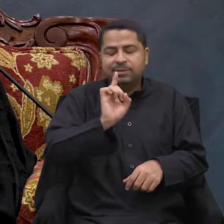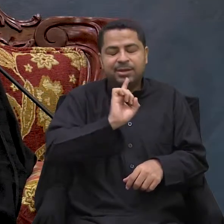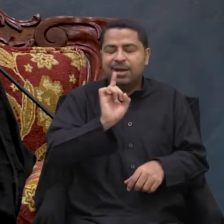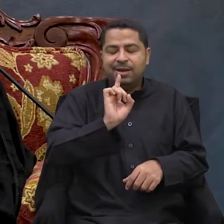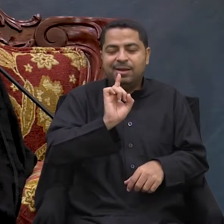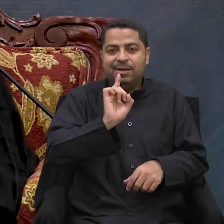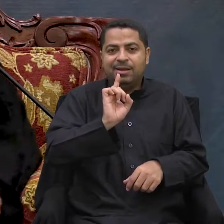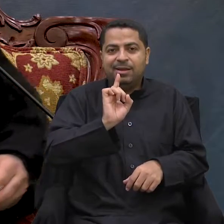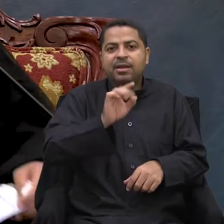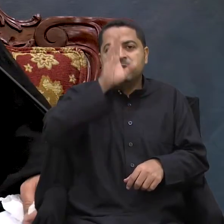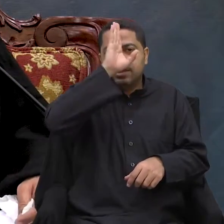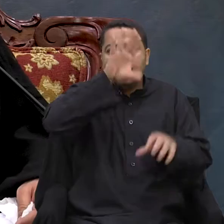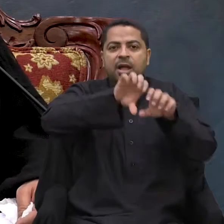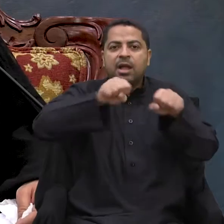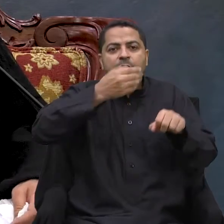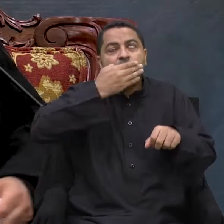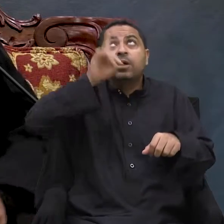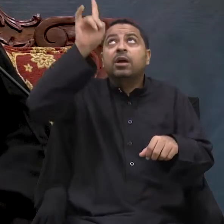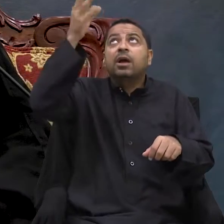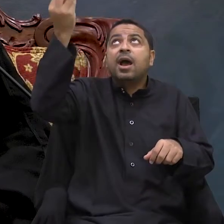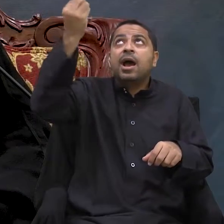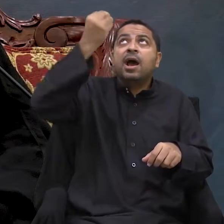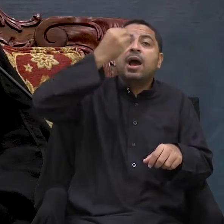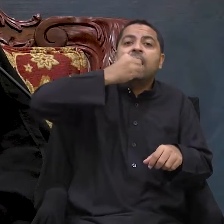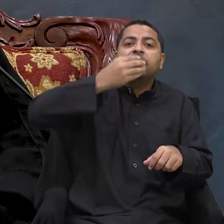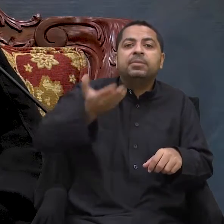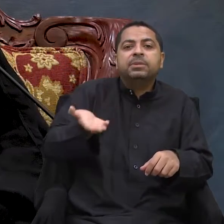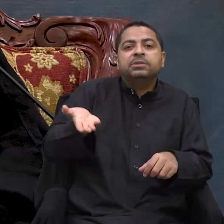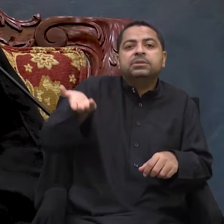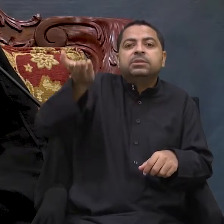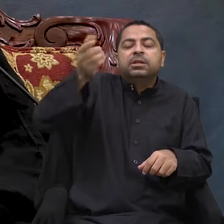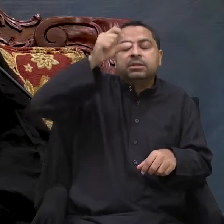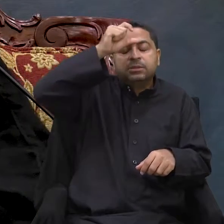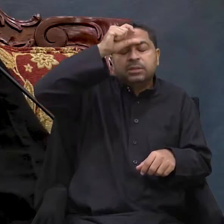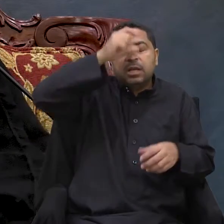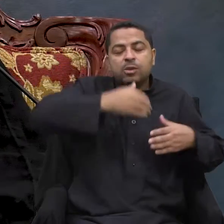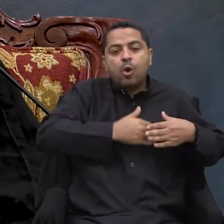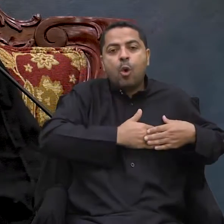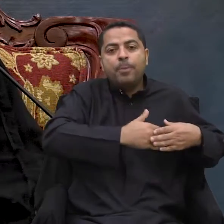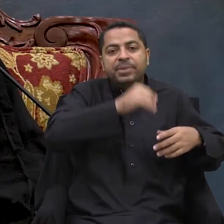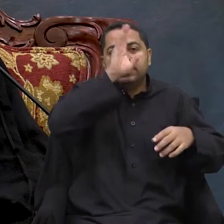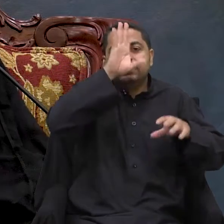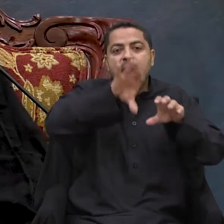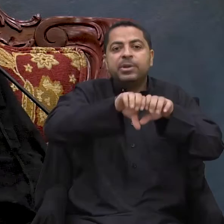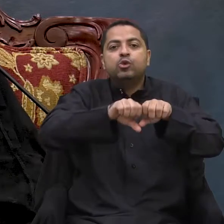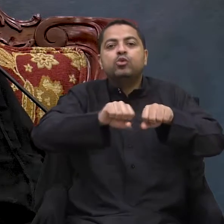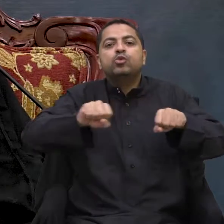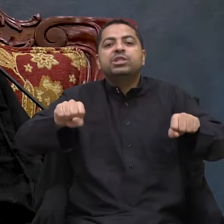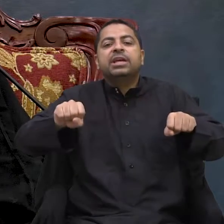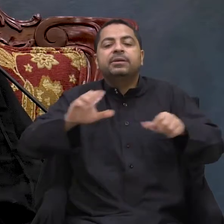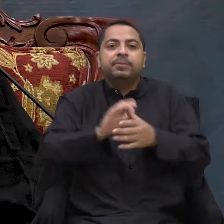فقط، أكرمنا الله سبحانه وتعالى لا ريب، وهذا